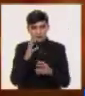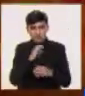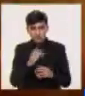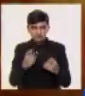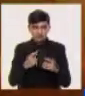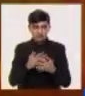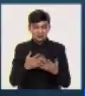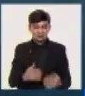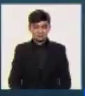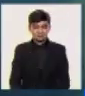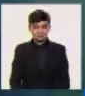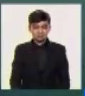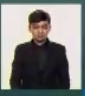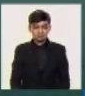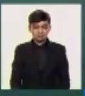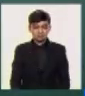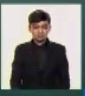Ержановой.